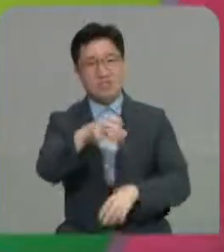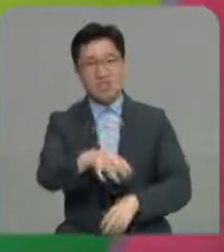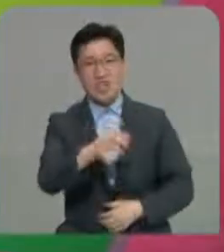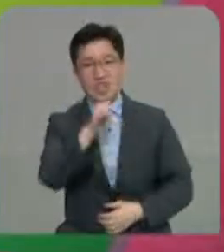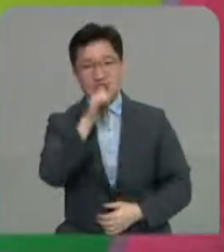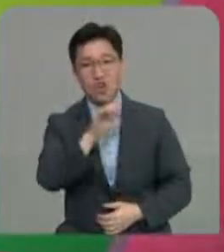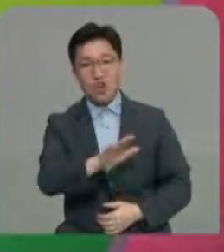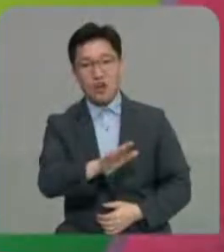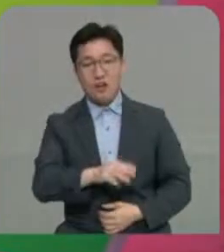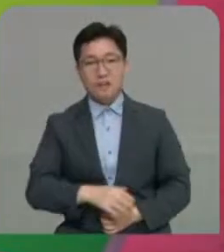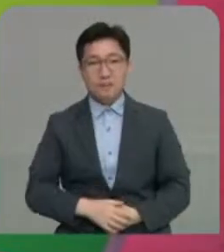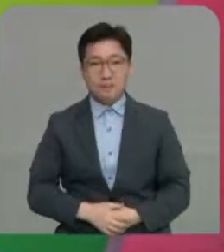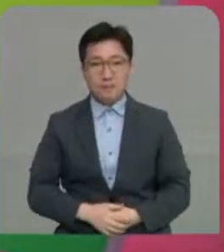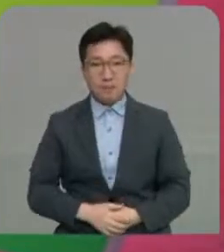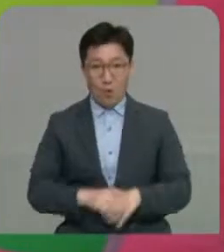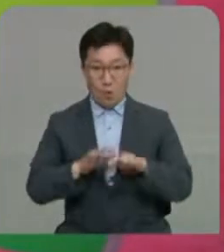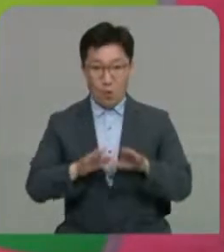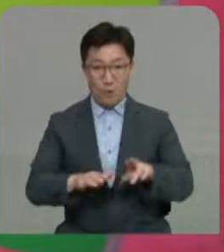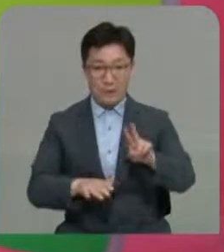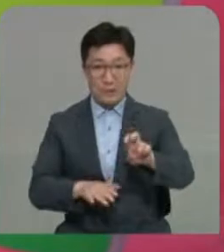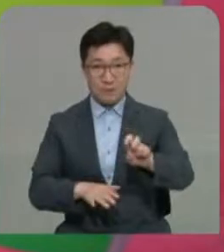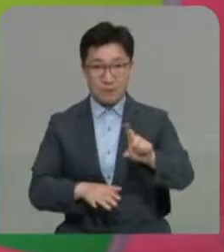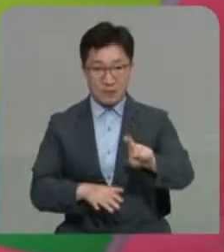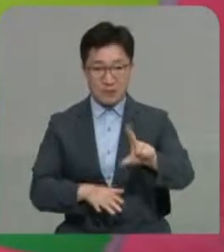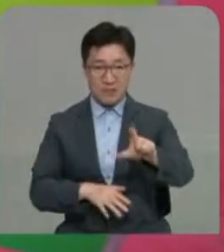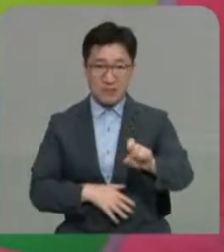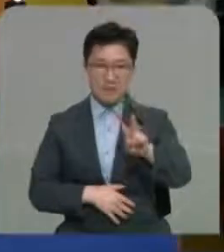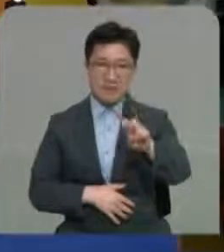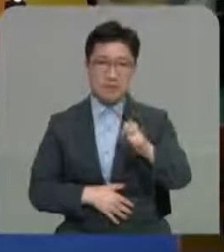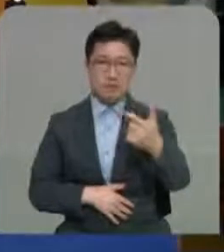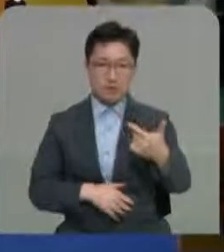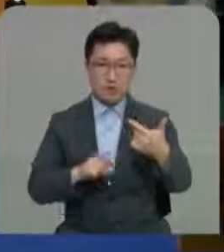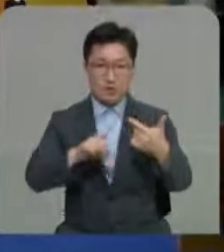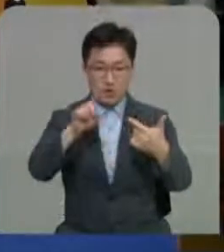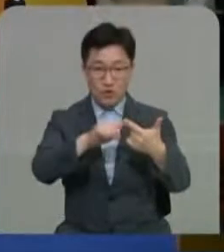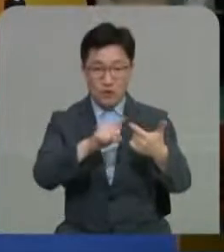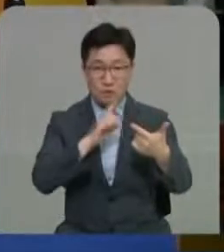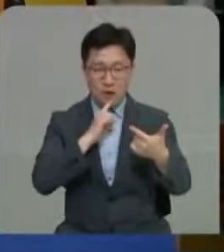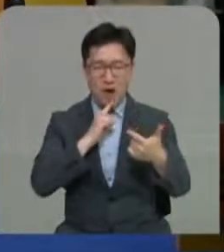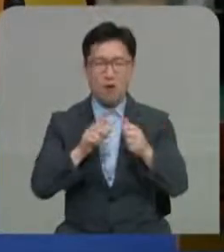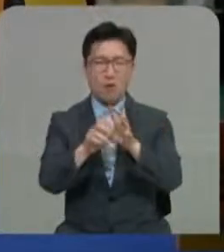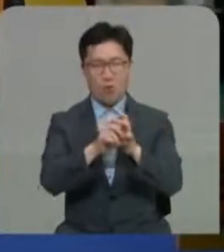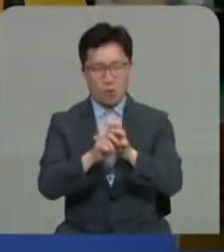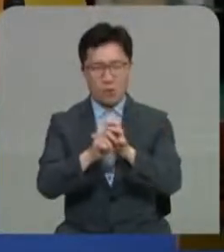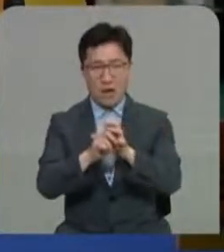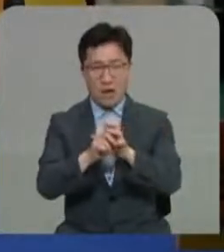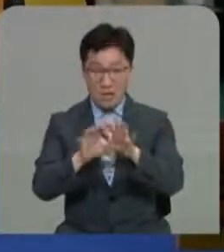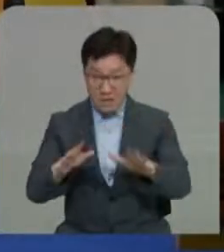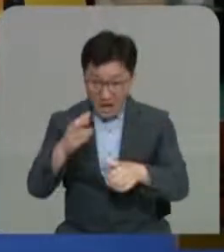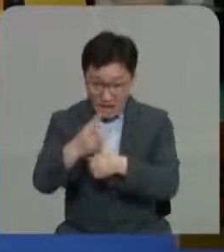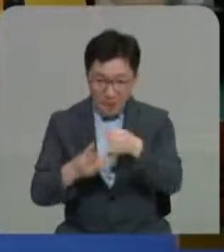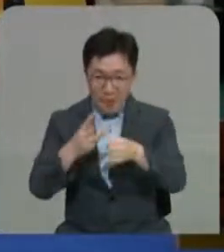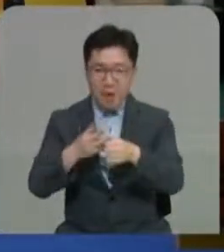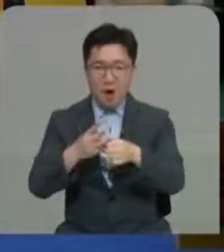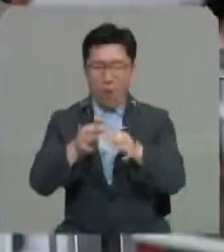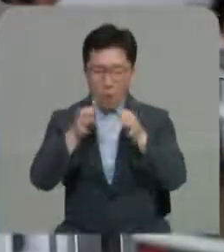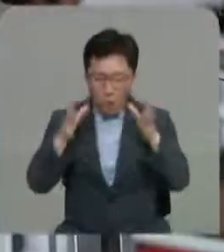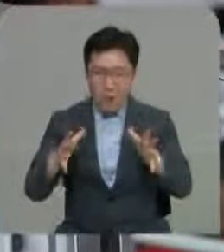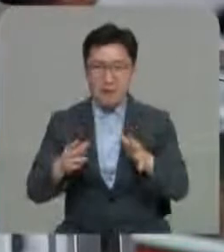개막했습니다 오는 26일까지 치러지는 이번 행사는 코로나 1구 여파로 3년만에 다시 개최됐으며